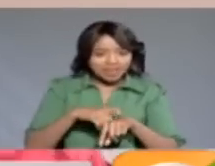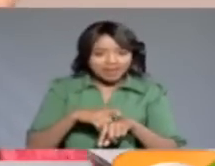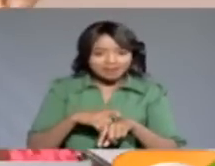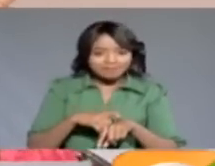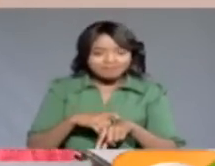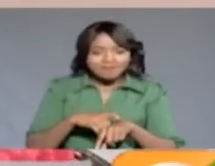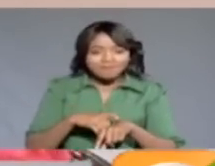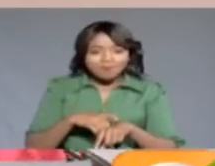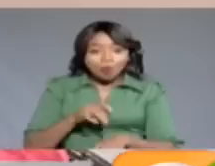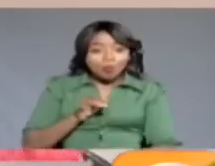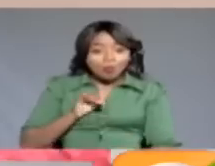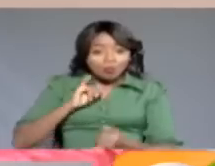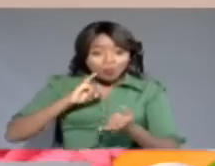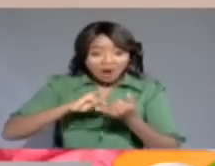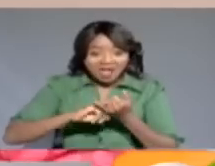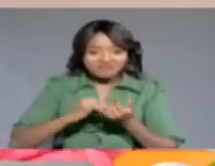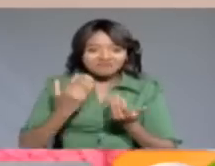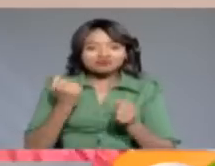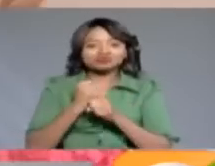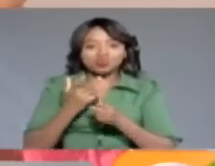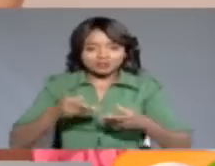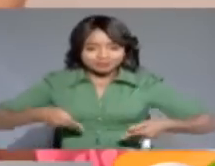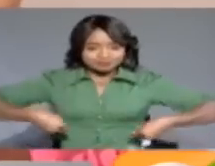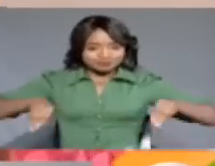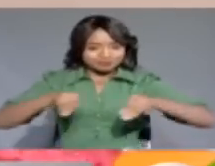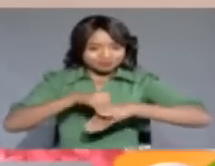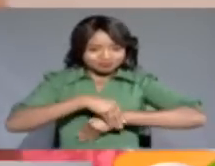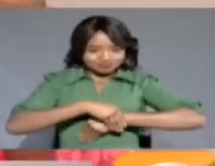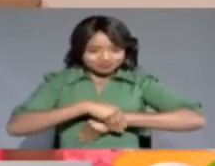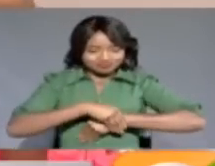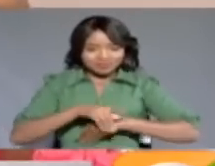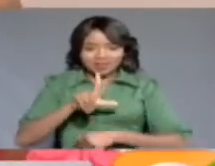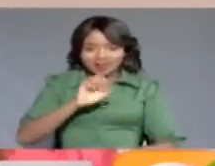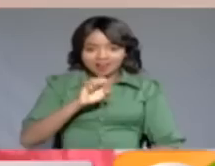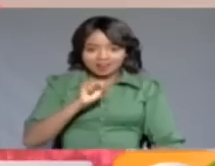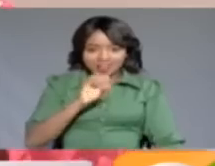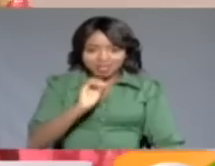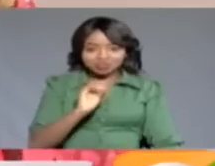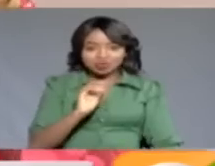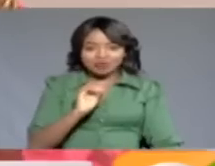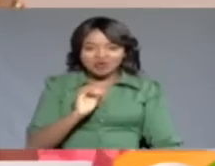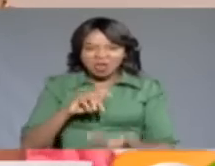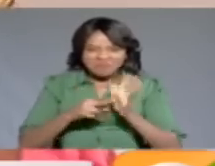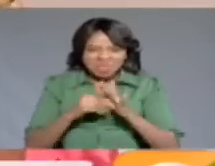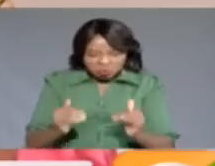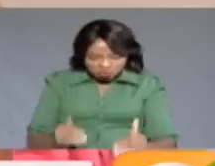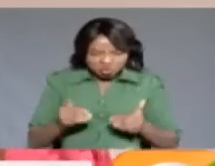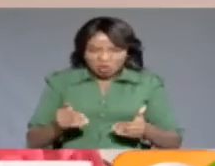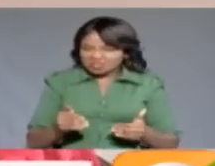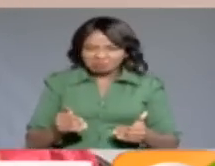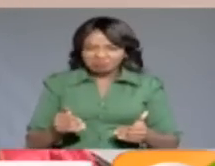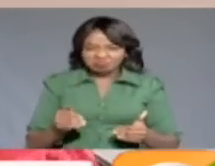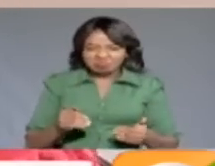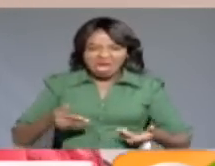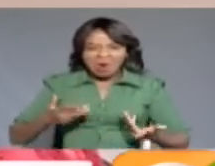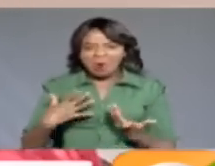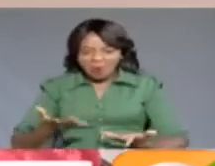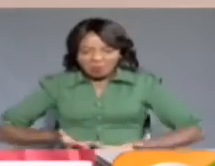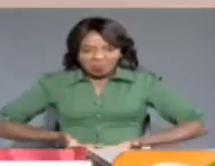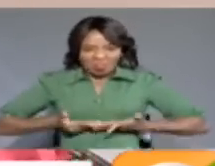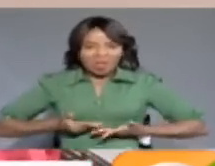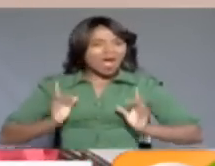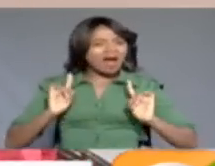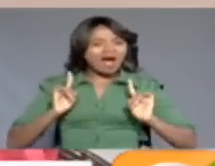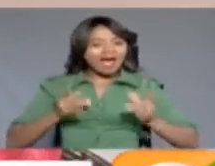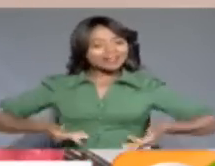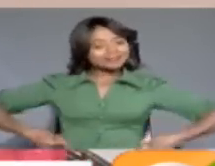afunga leso. Si uvae suruali fupi na t-shirt zile za makurakura. Vaa dera lako nzuri